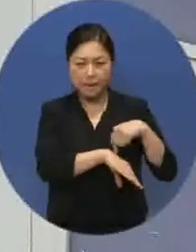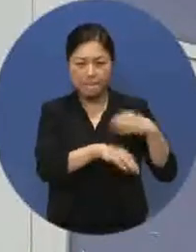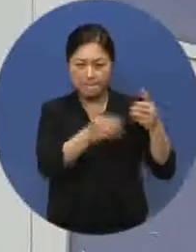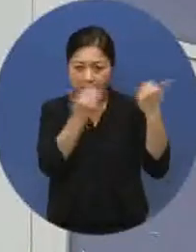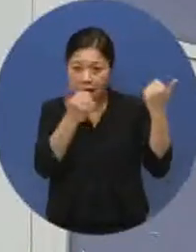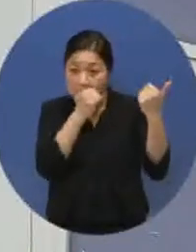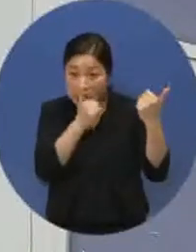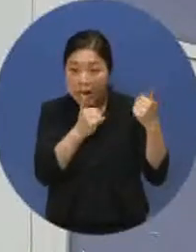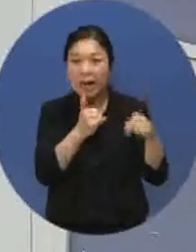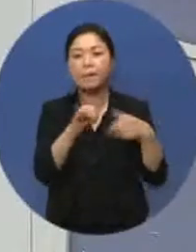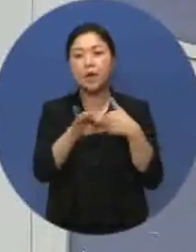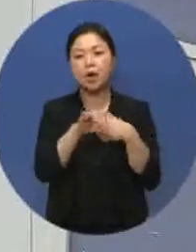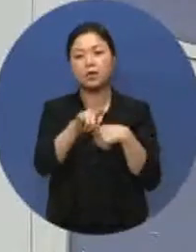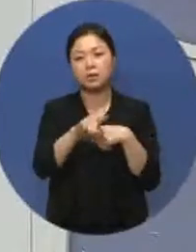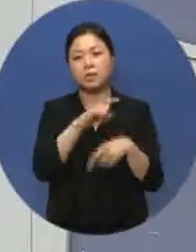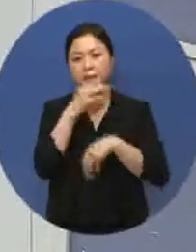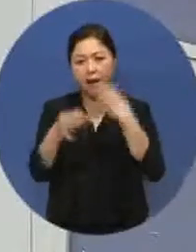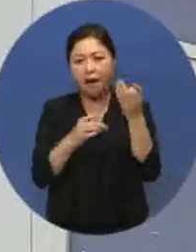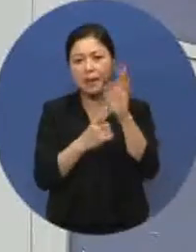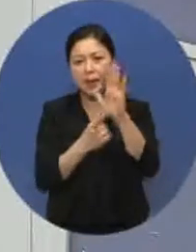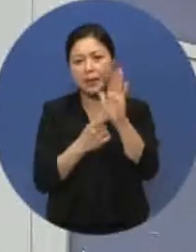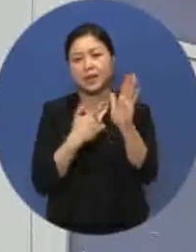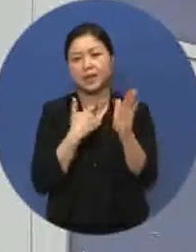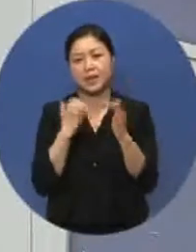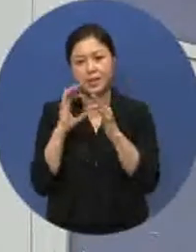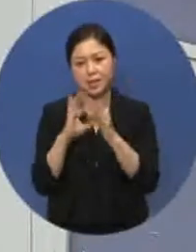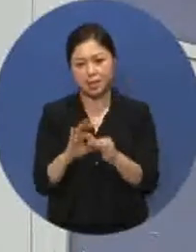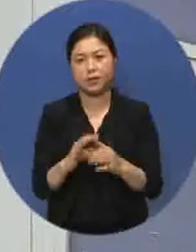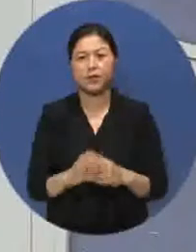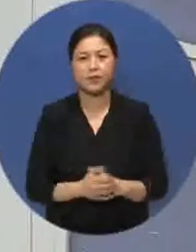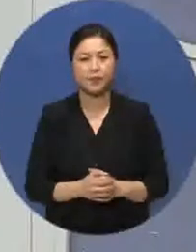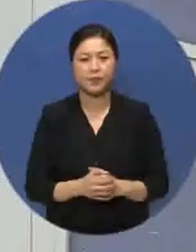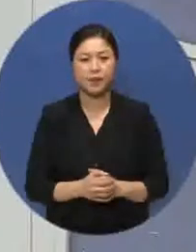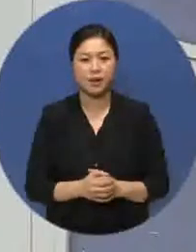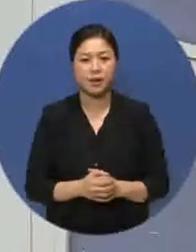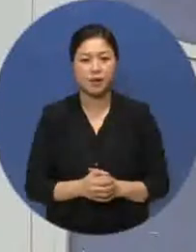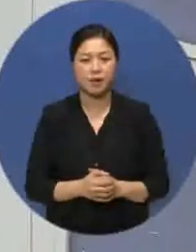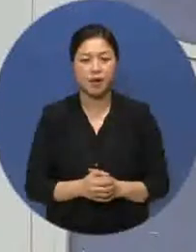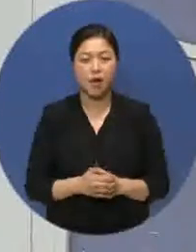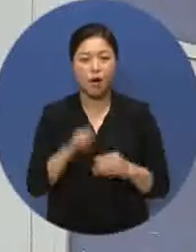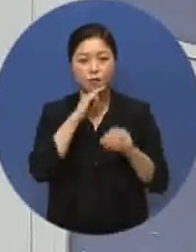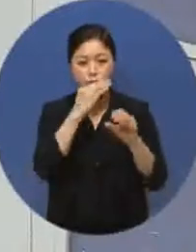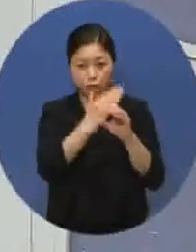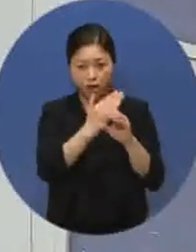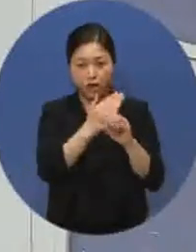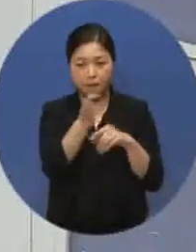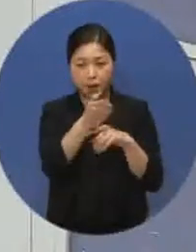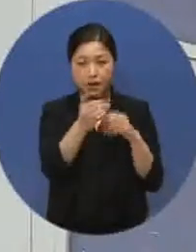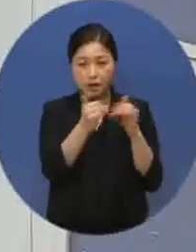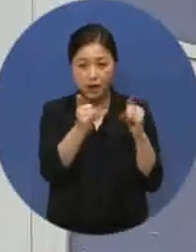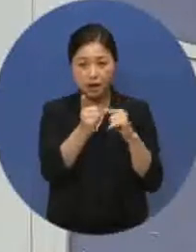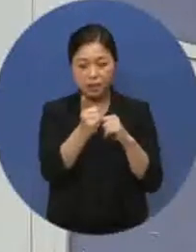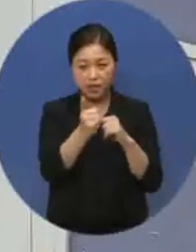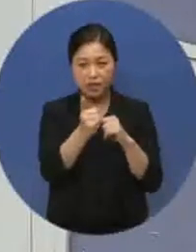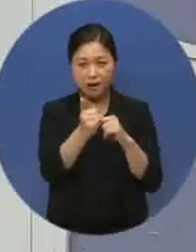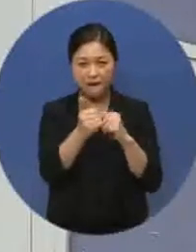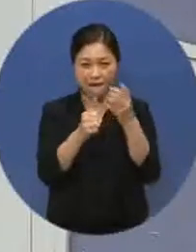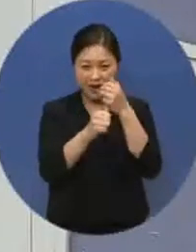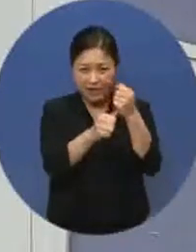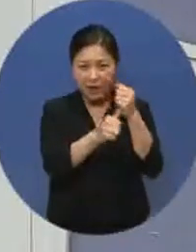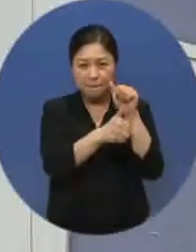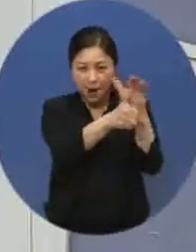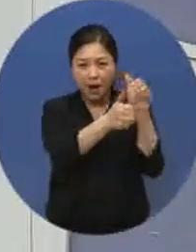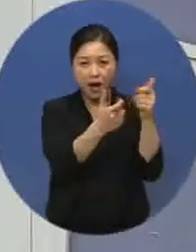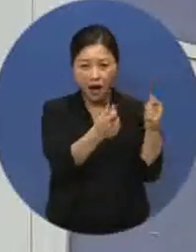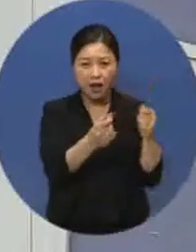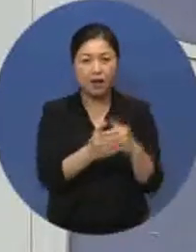계속해서 목소리를 내왔습니다. 그래서 북한 어부를 강제로 북송한다든지, 이번에 우리 해양수산부 공무원에